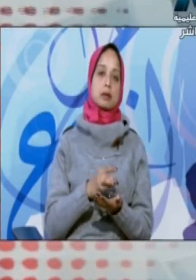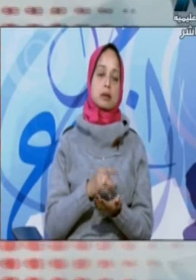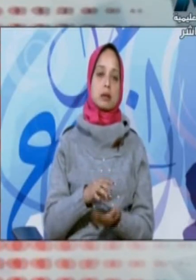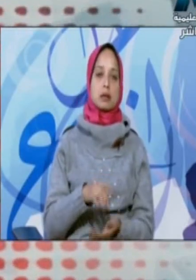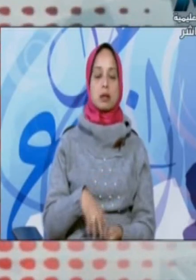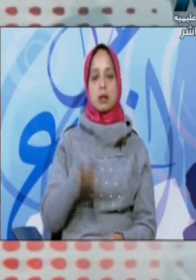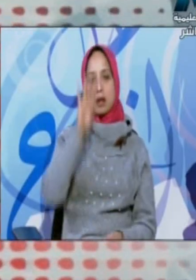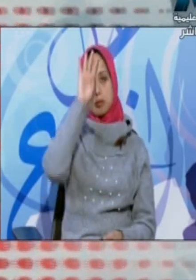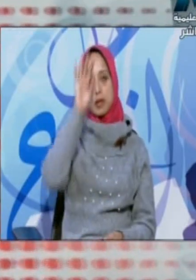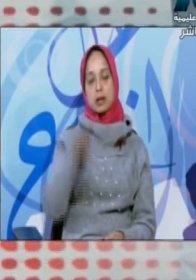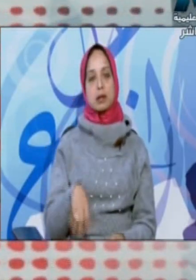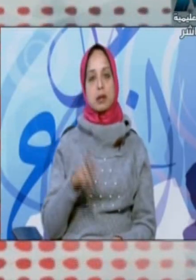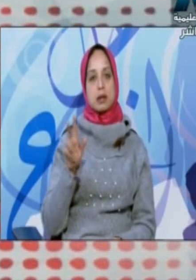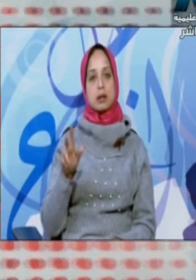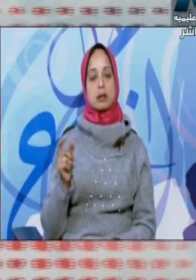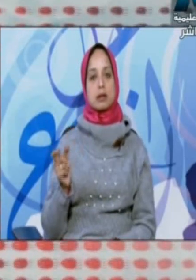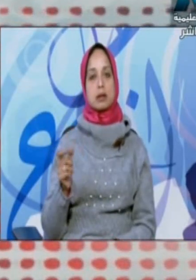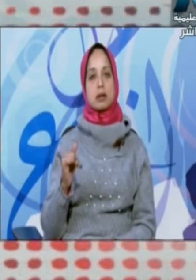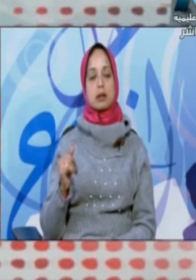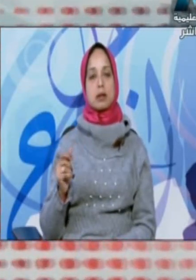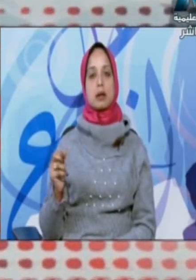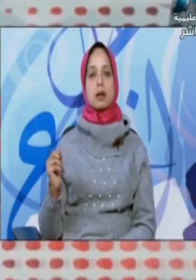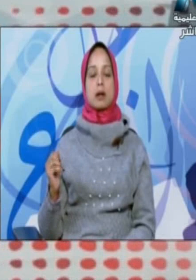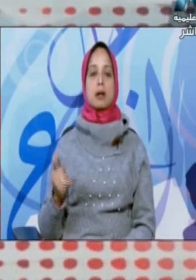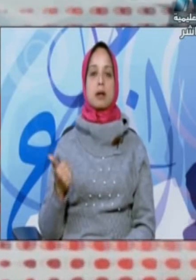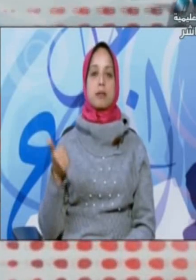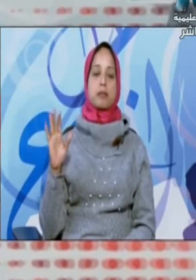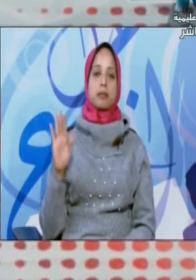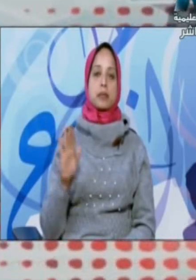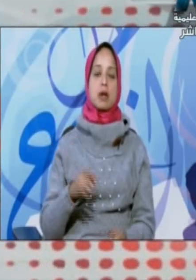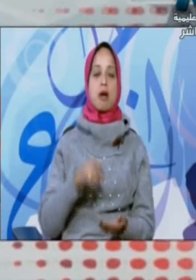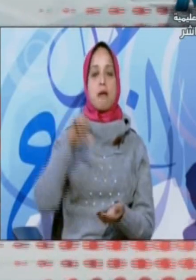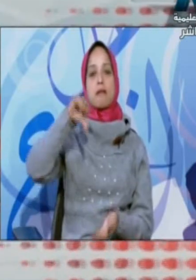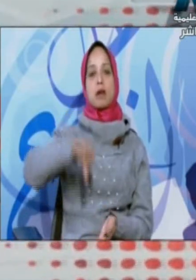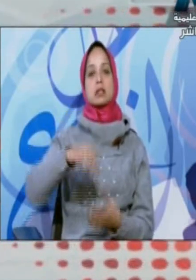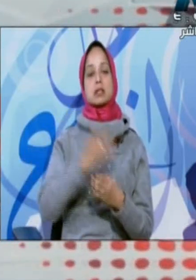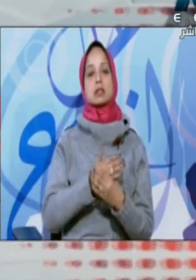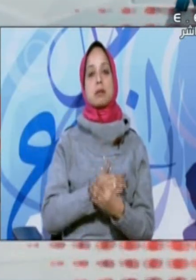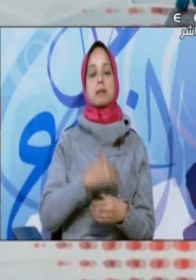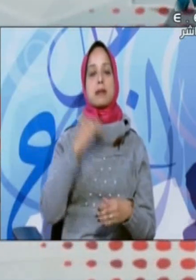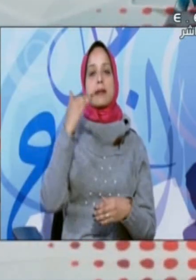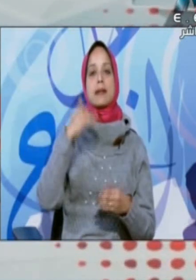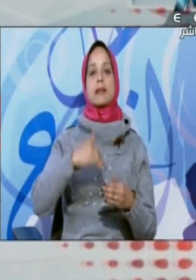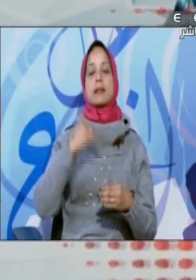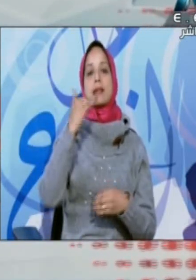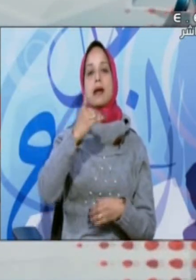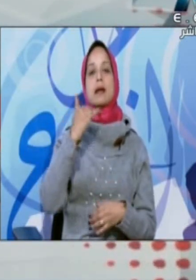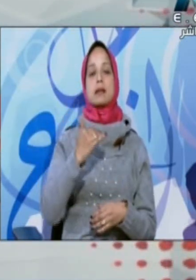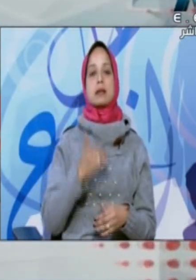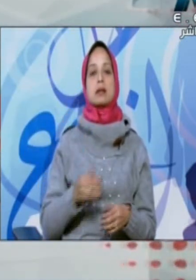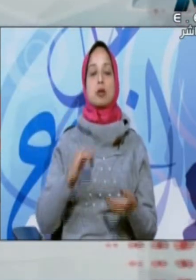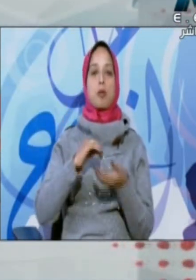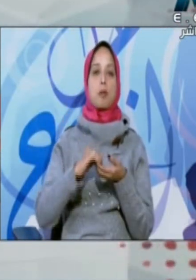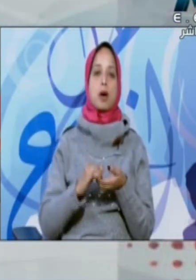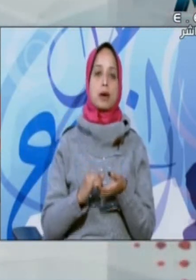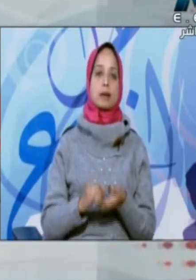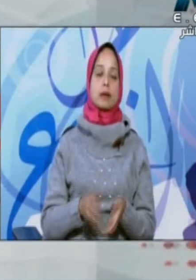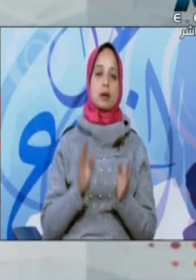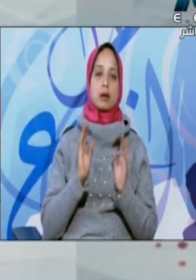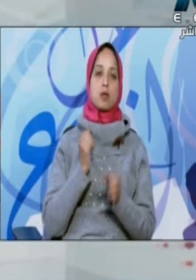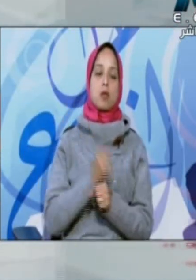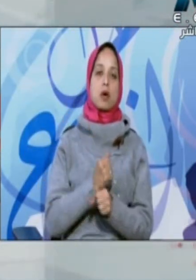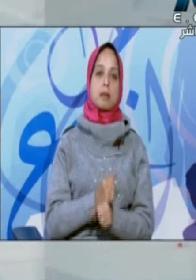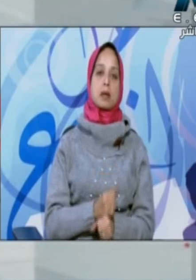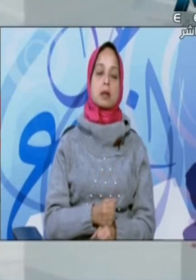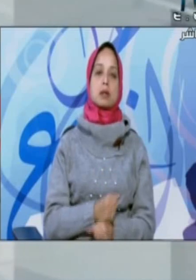44 ل50؟ فشلت في تعديل المعاهدة وتحقيق الاستقلال لمصر أو